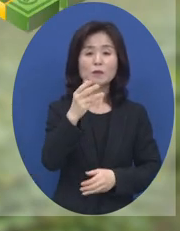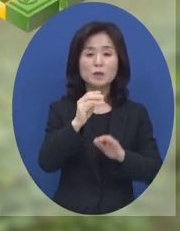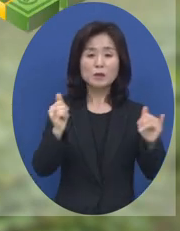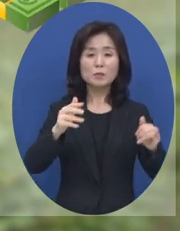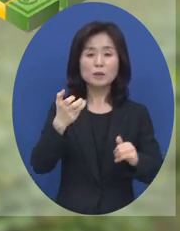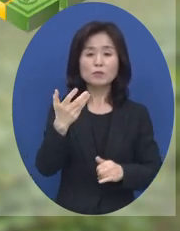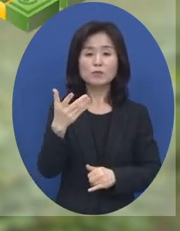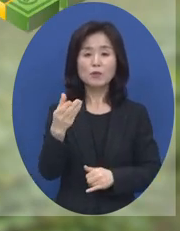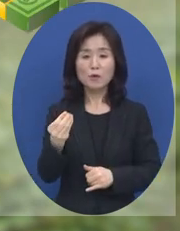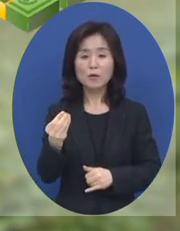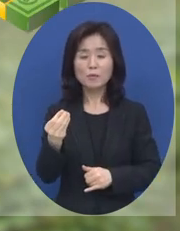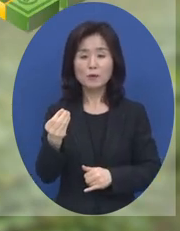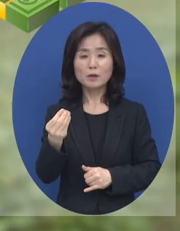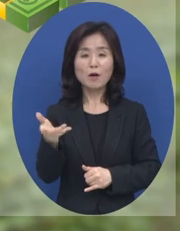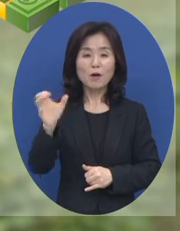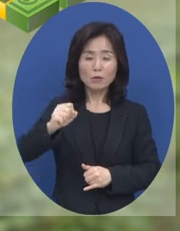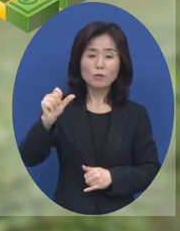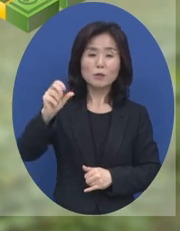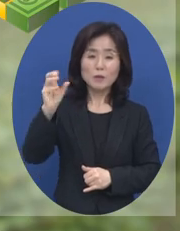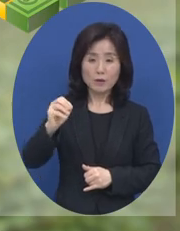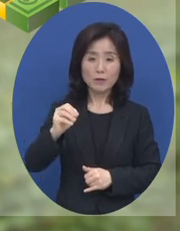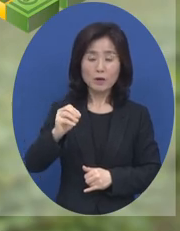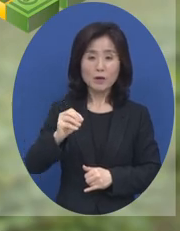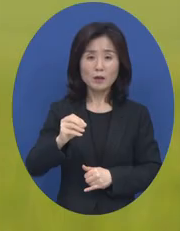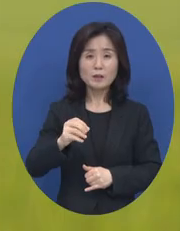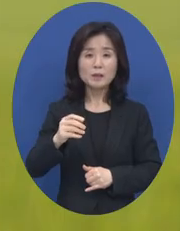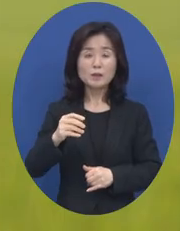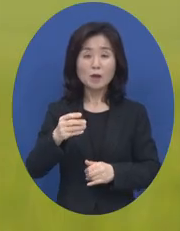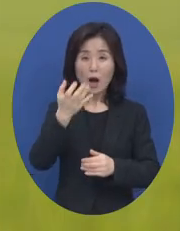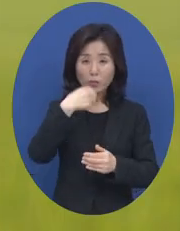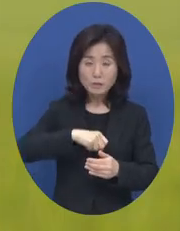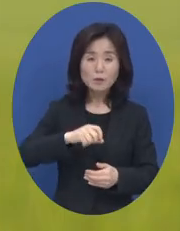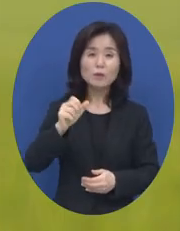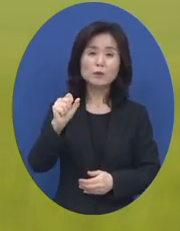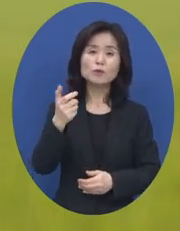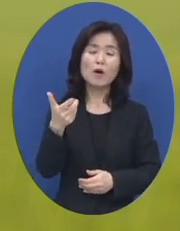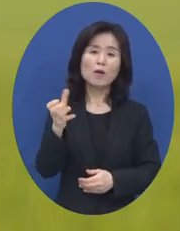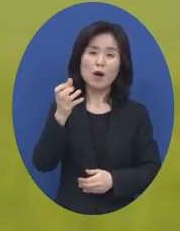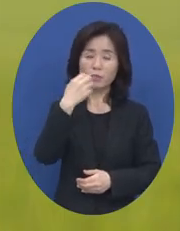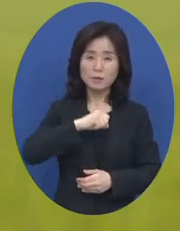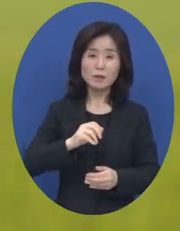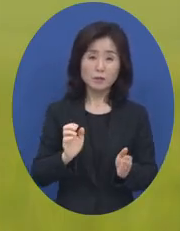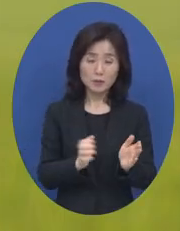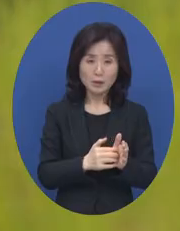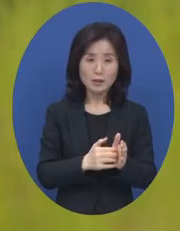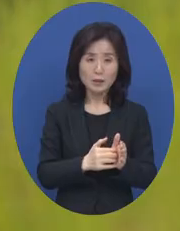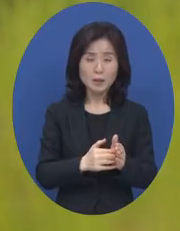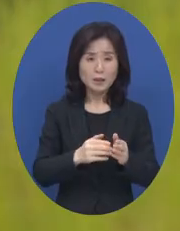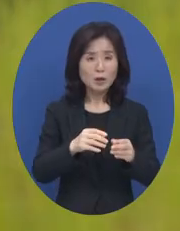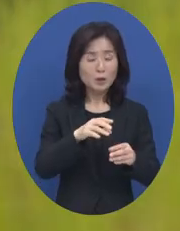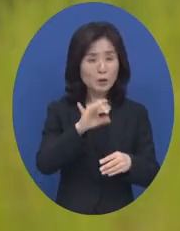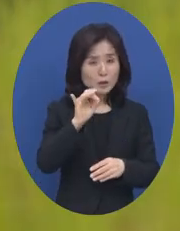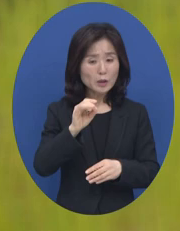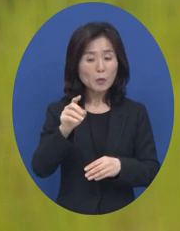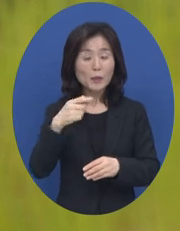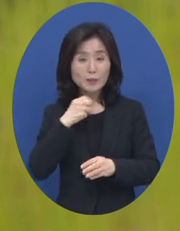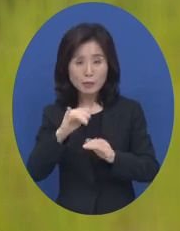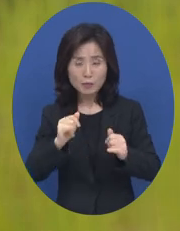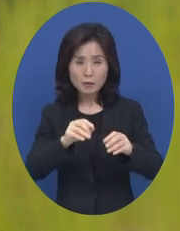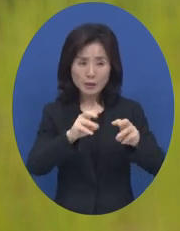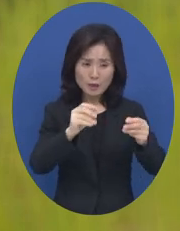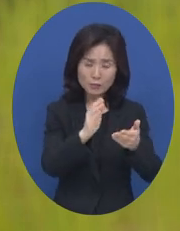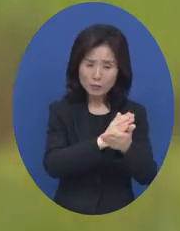무려 56 3천만 원의 차익을 챙긴 겁니다 농지를 매수자가 선호하는 면적으로 분할한 후 다시 쪼개 파는 방법